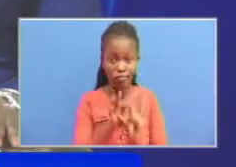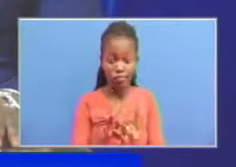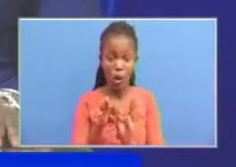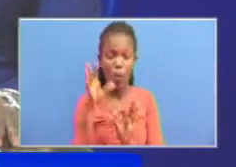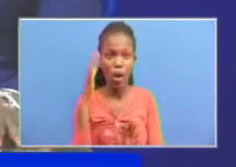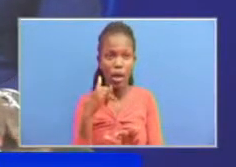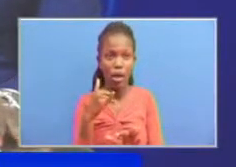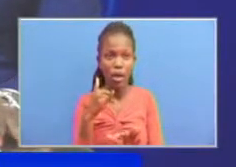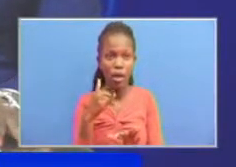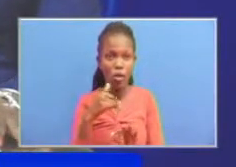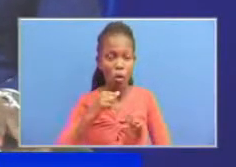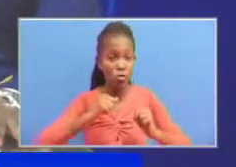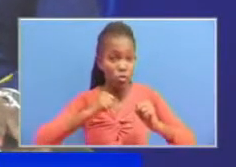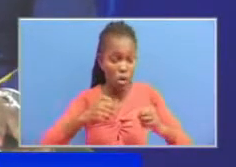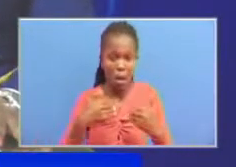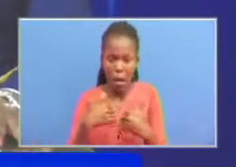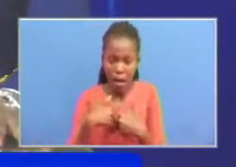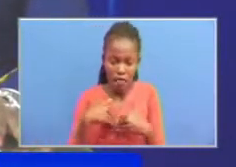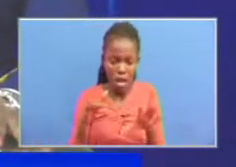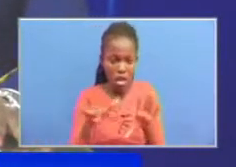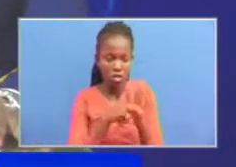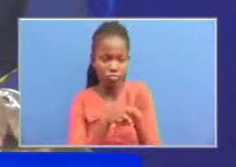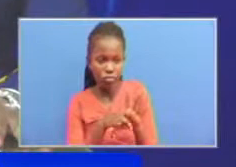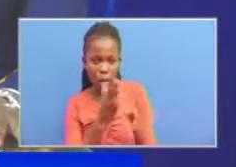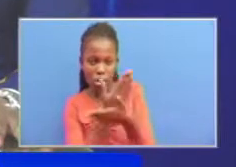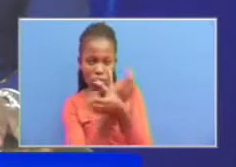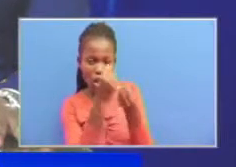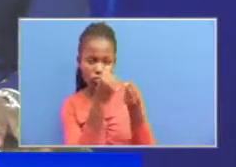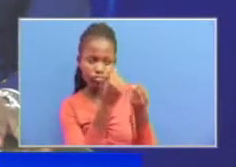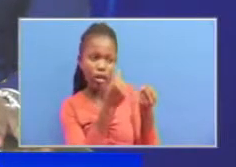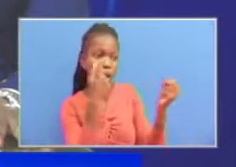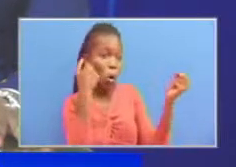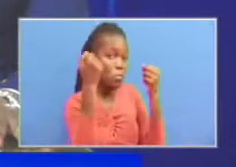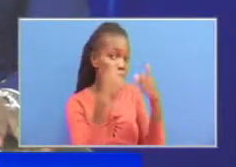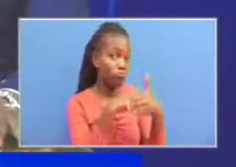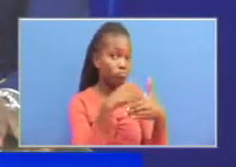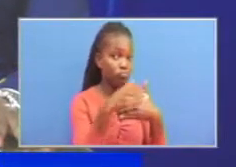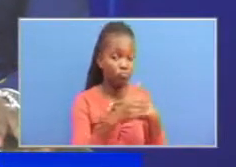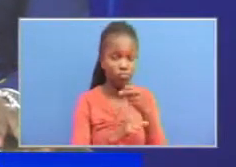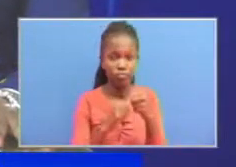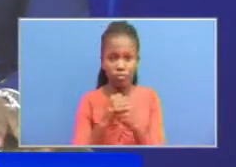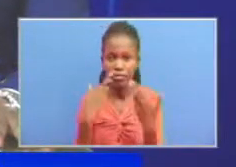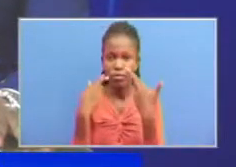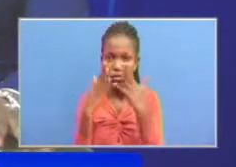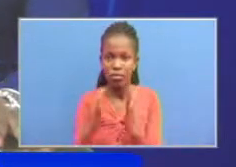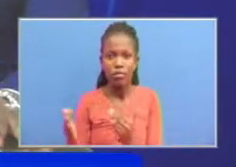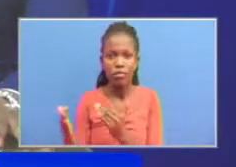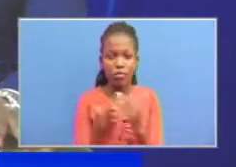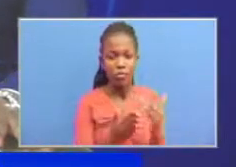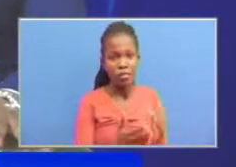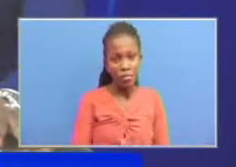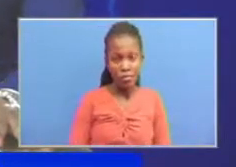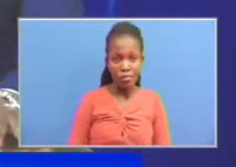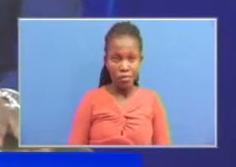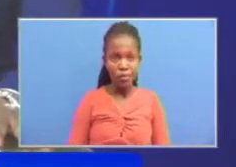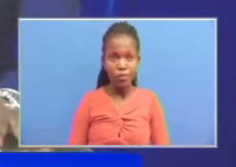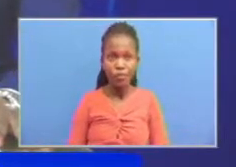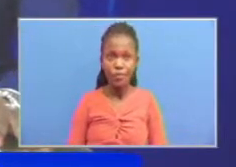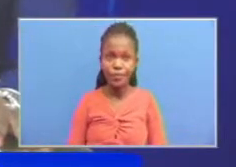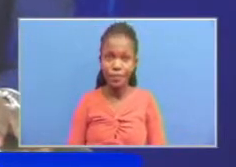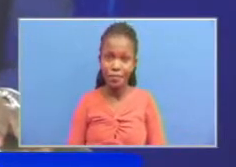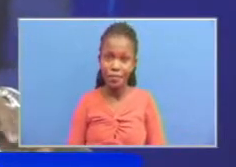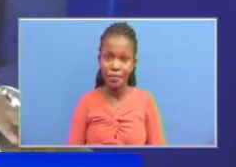mavikie na kuidha na vinya ndini wa kukitia kivila cha Usumbi mwaka ukite Lina Musangi ni utumbanisie ingewa kwa